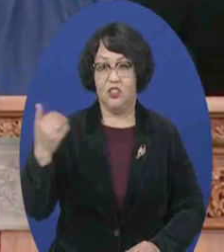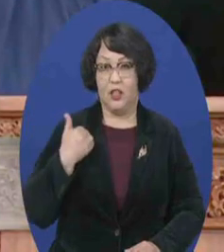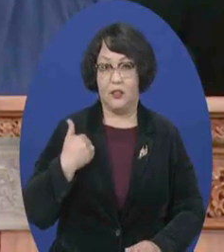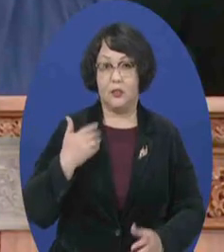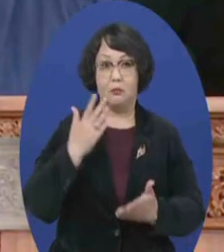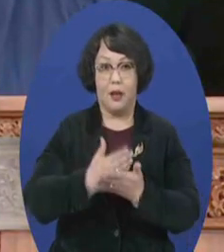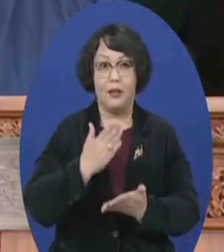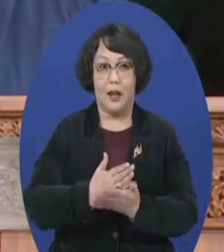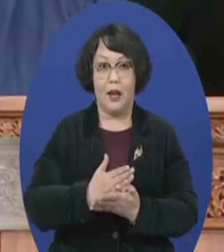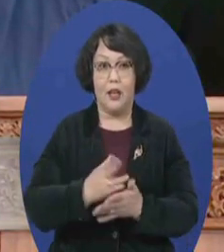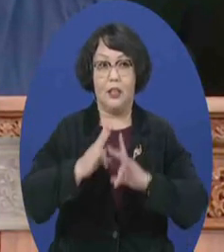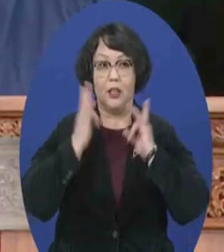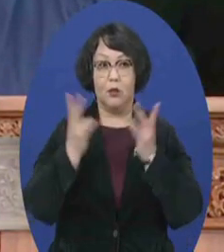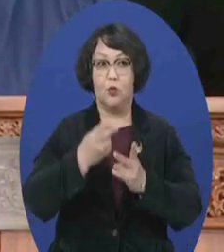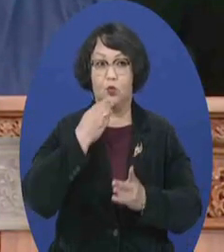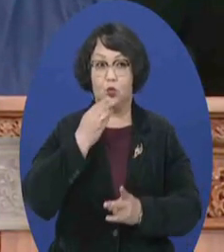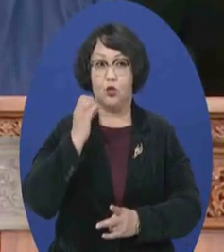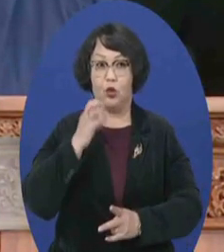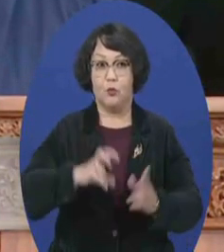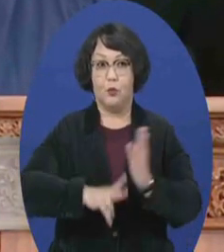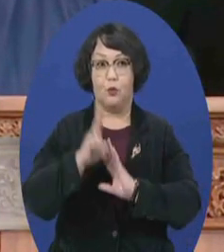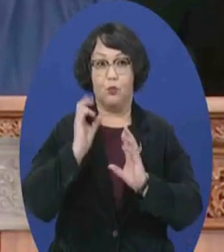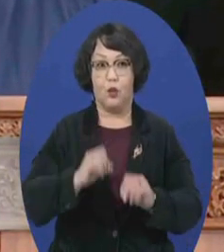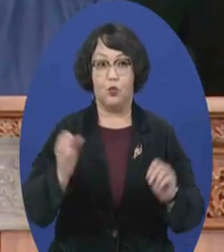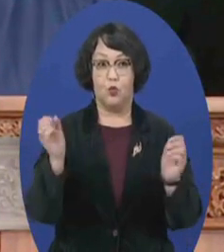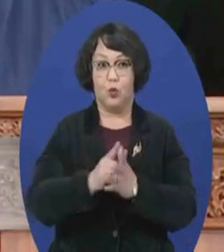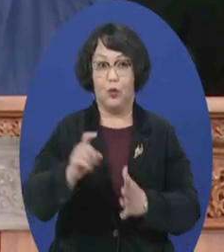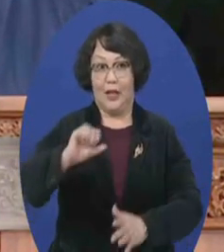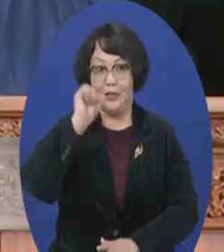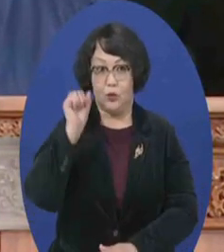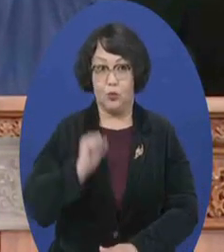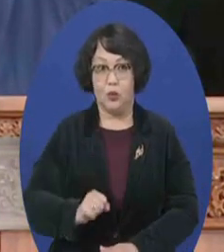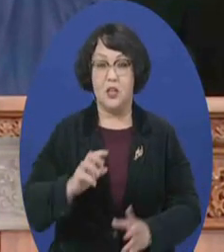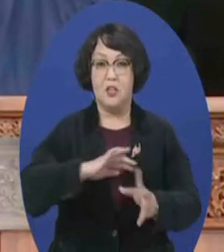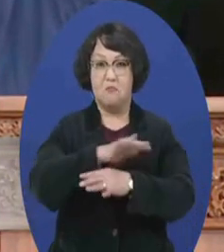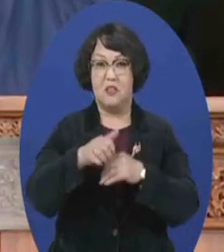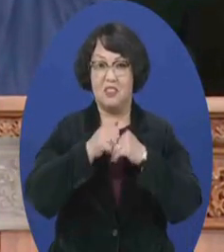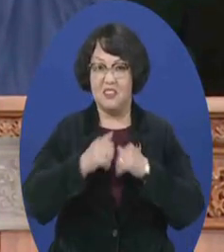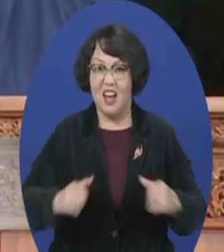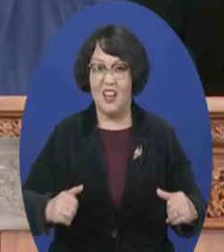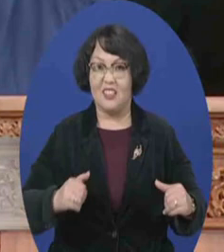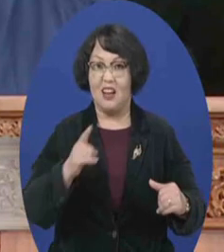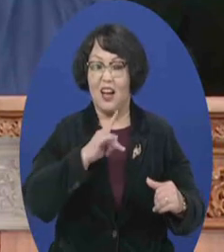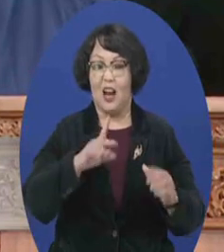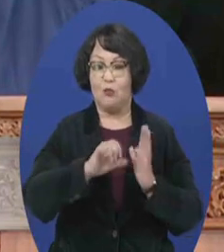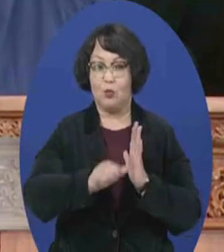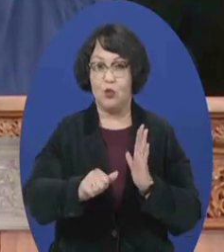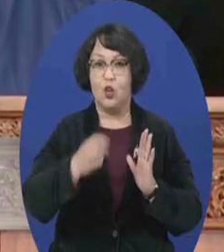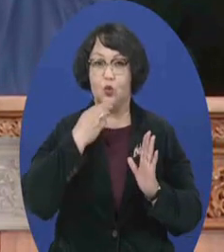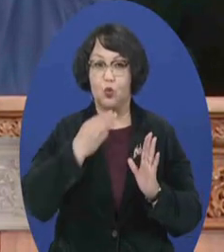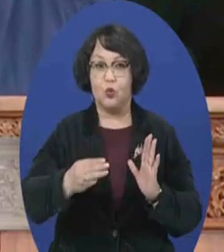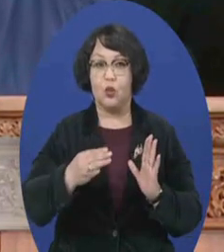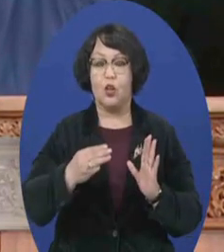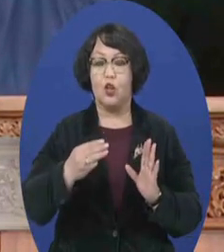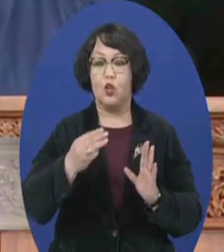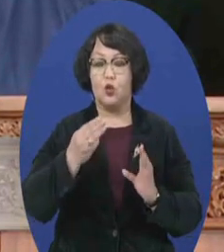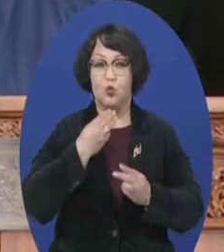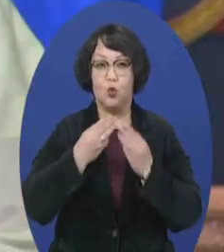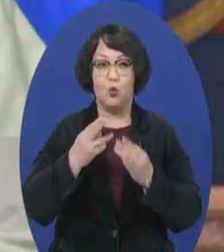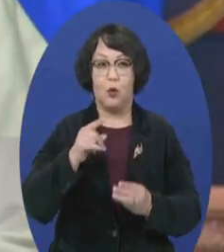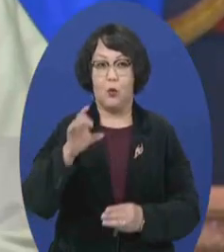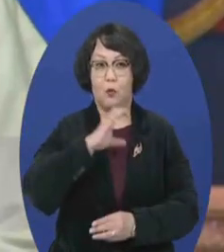байгаамаа. Нийгэм шударгаас тогтооход нэн чухал асуудал бол хараат бус шударга шүүх прокурорын байгуулалттай байх юм